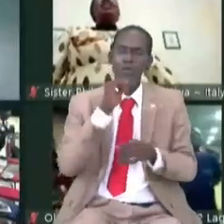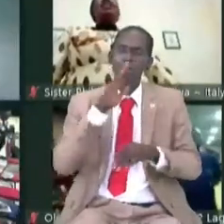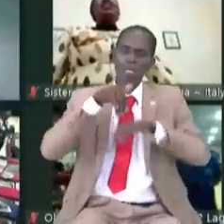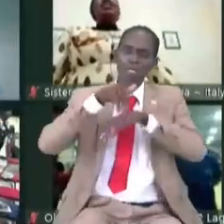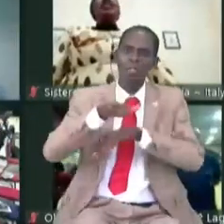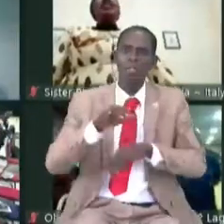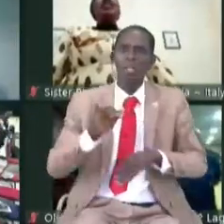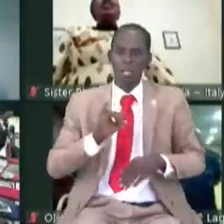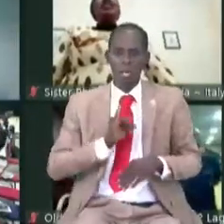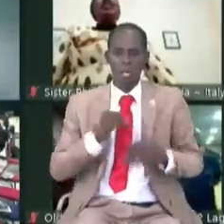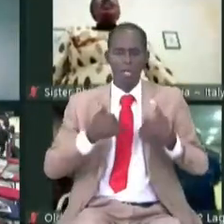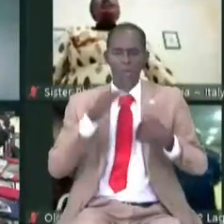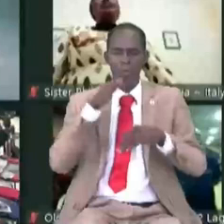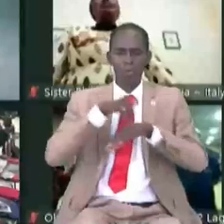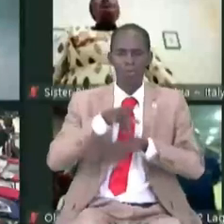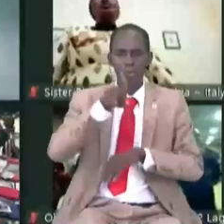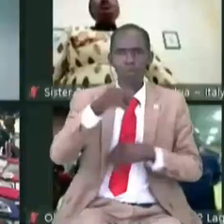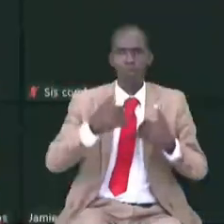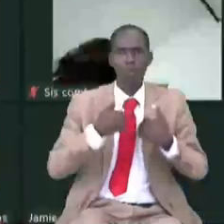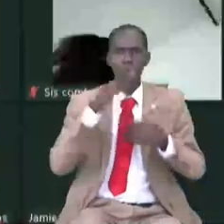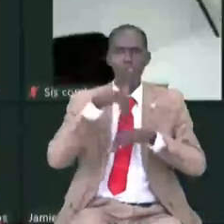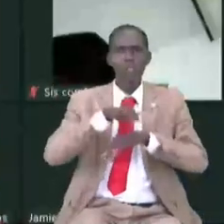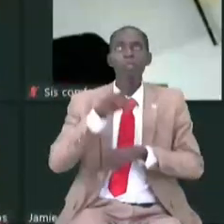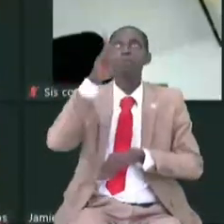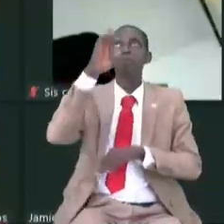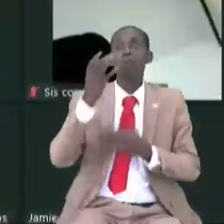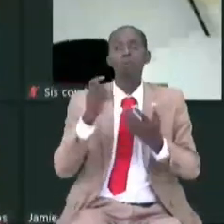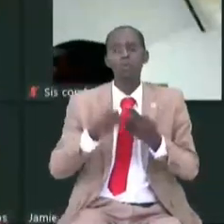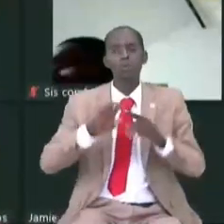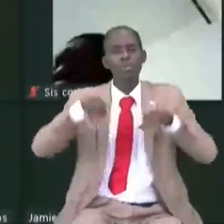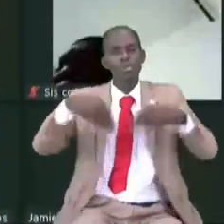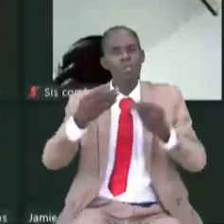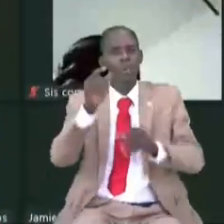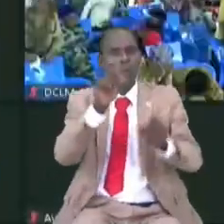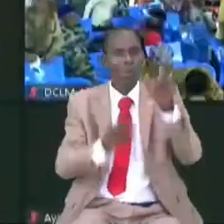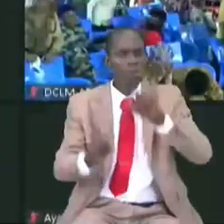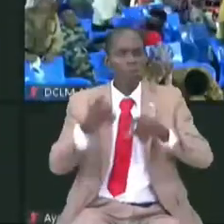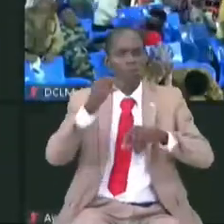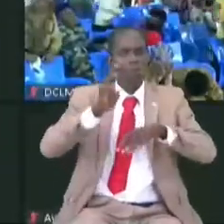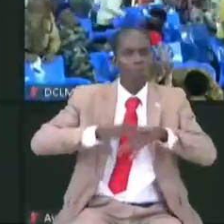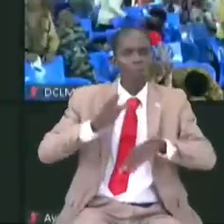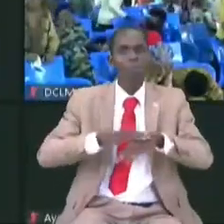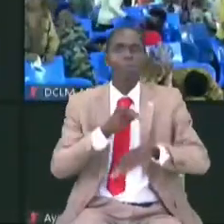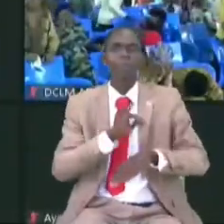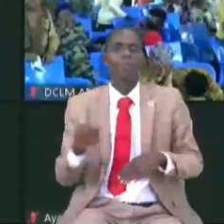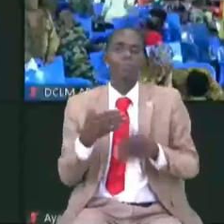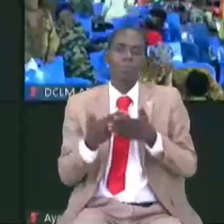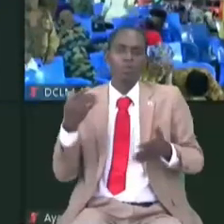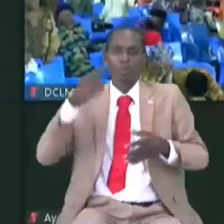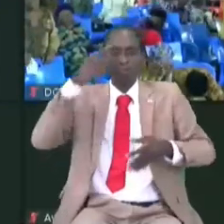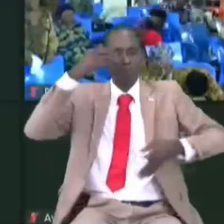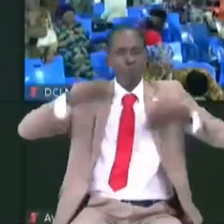nous donnons l'avertissement aux gens avant le jugement, avant la punition de Dieu sur eux.